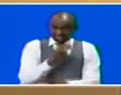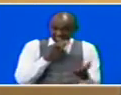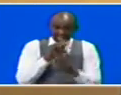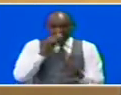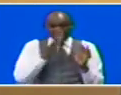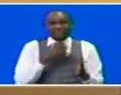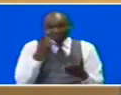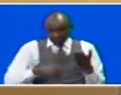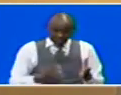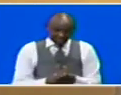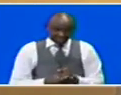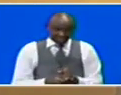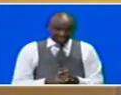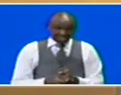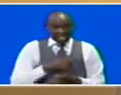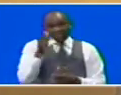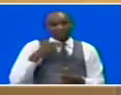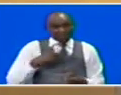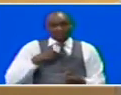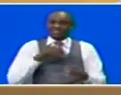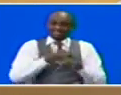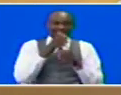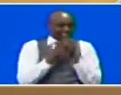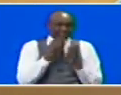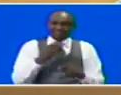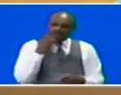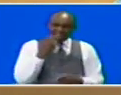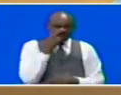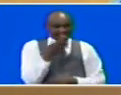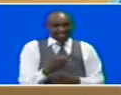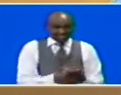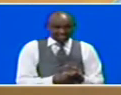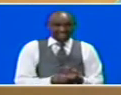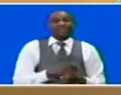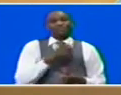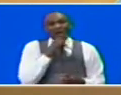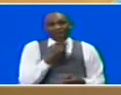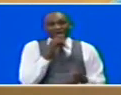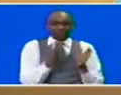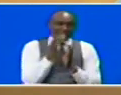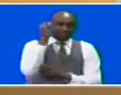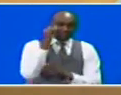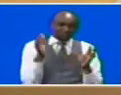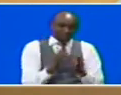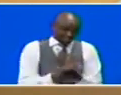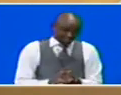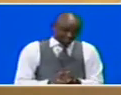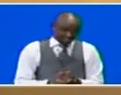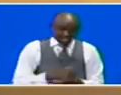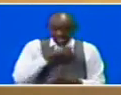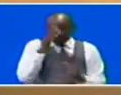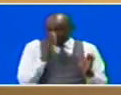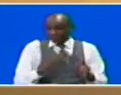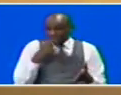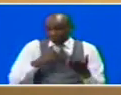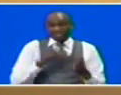Philip Ligawa, kuna wengine wanatuma jumbe zingine zinafurahisha. Mwingine anasema baba na chama. Kevin Lines anasema,